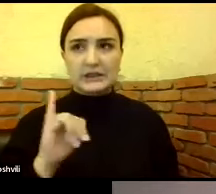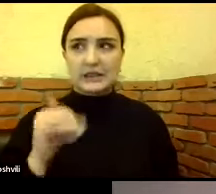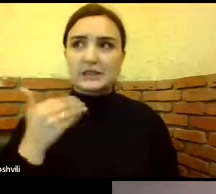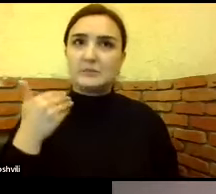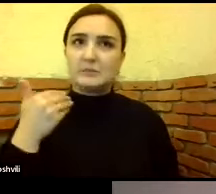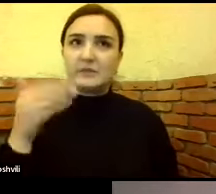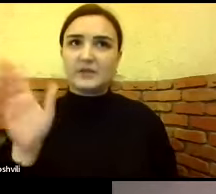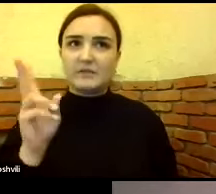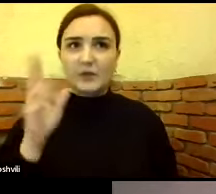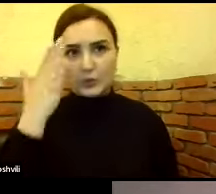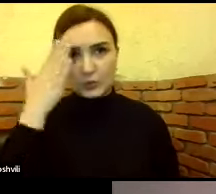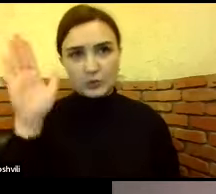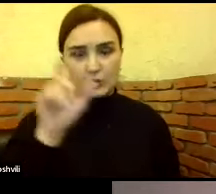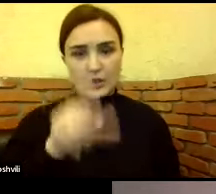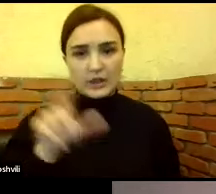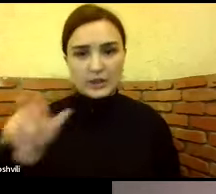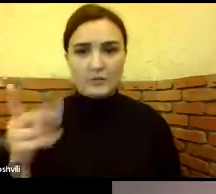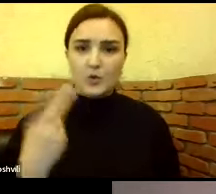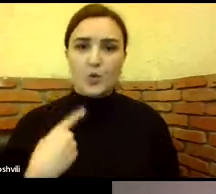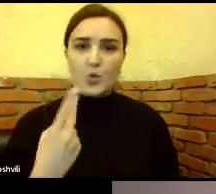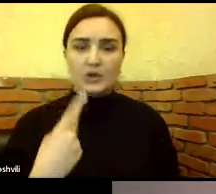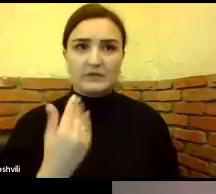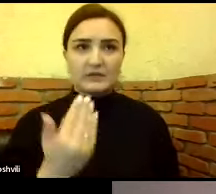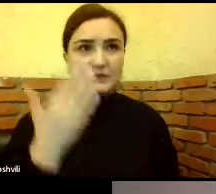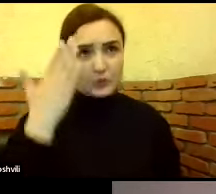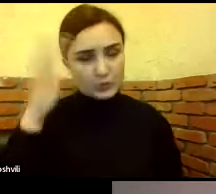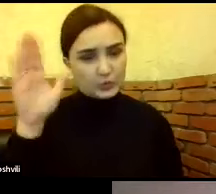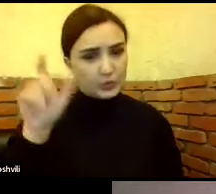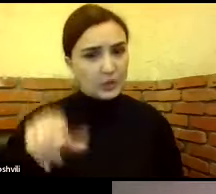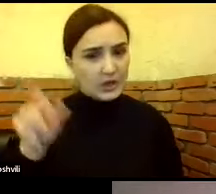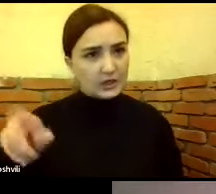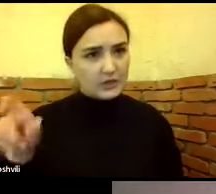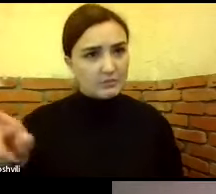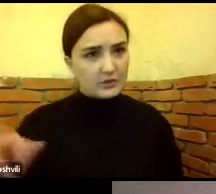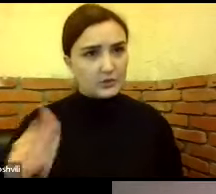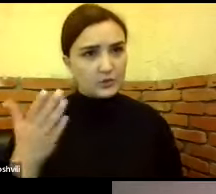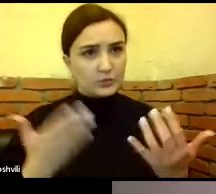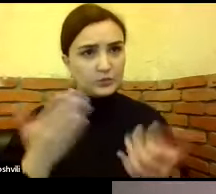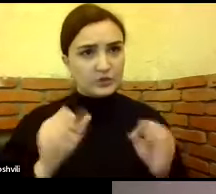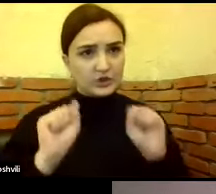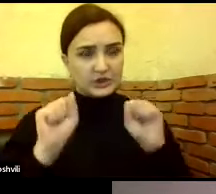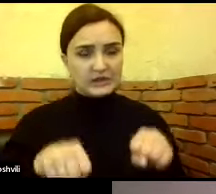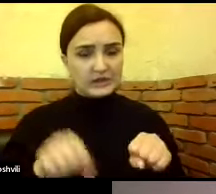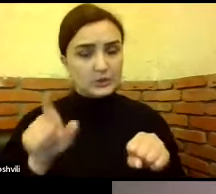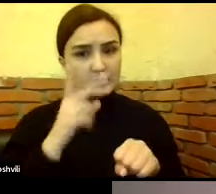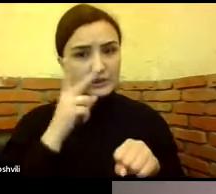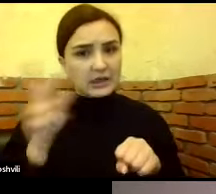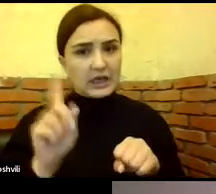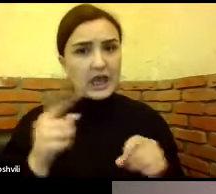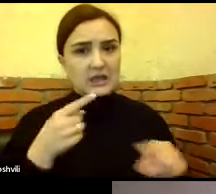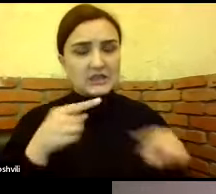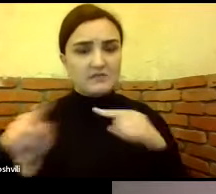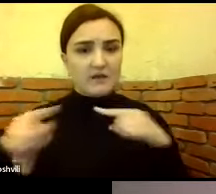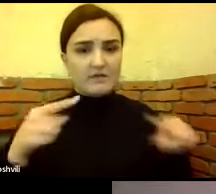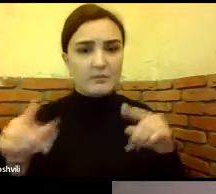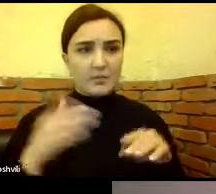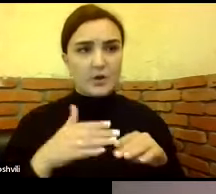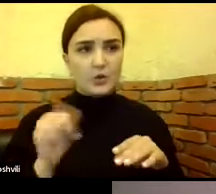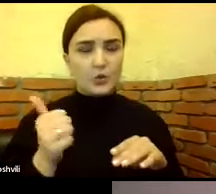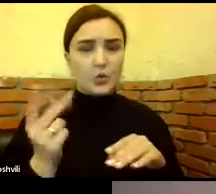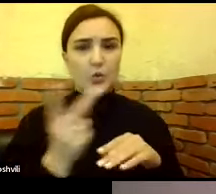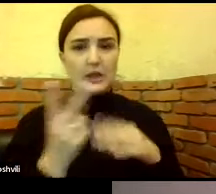ვიღაც უცხო ადამიანებს, ორივესთვის უცხო არის ეს ადამიანები. თუ შეგიმჩნევი რამე განსხვავება იმას შორის, როგორი დამოკიდებულება